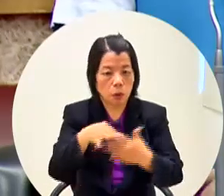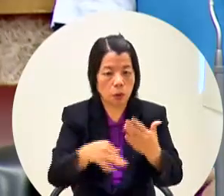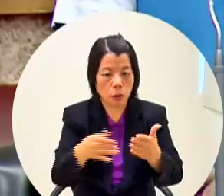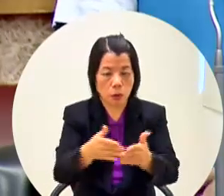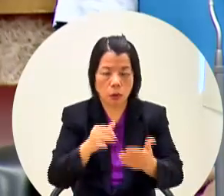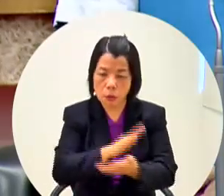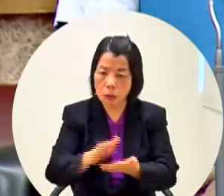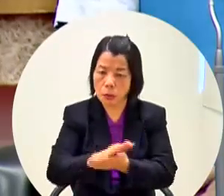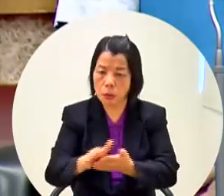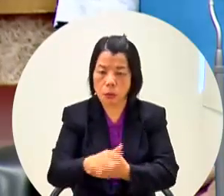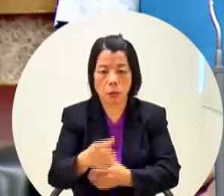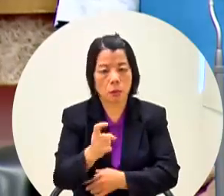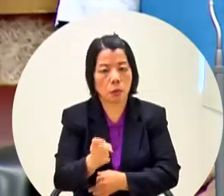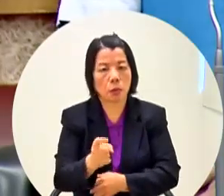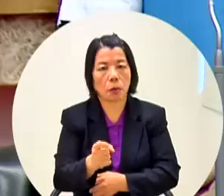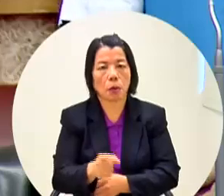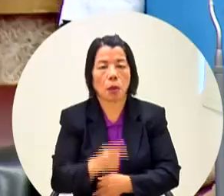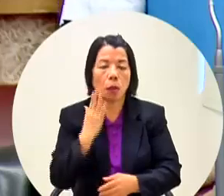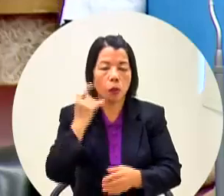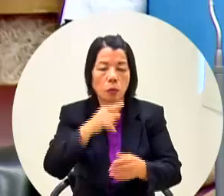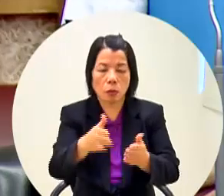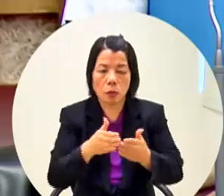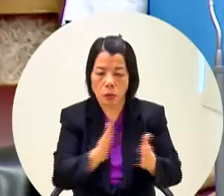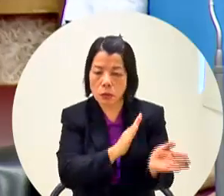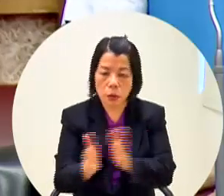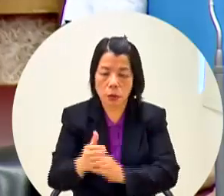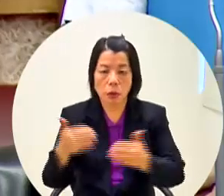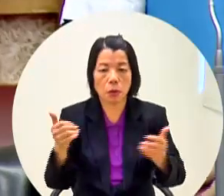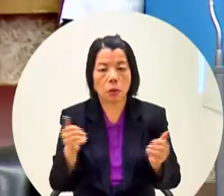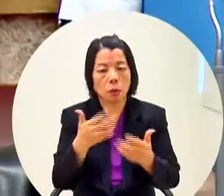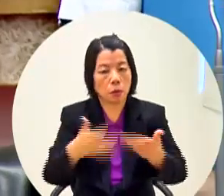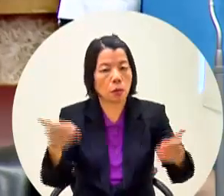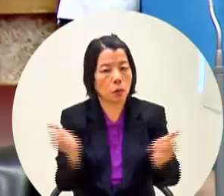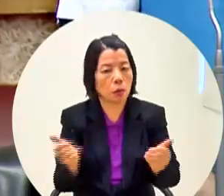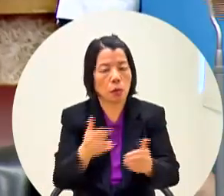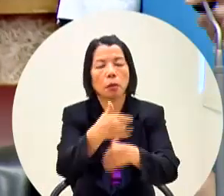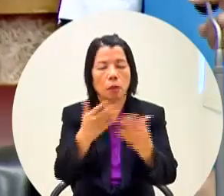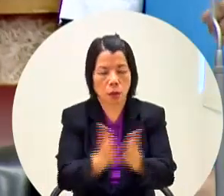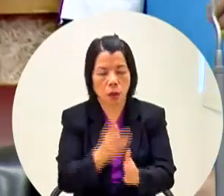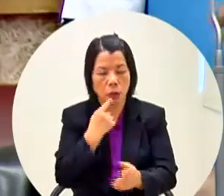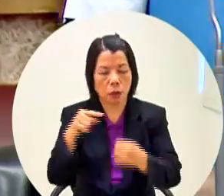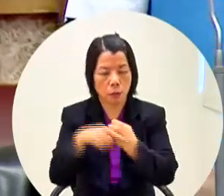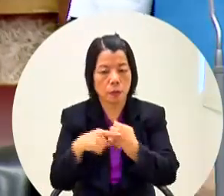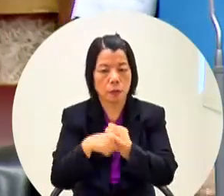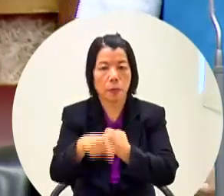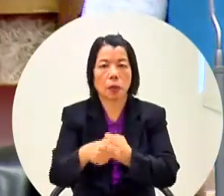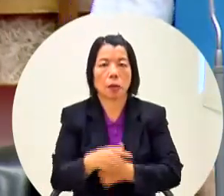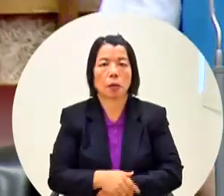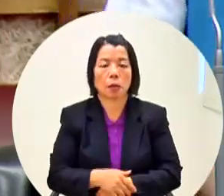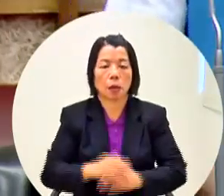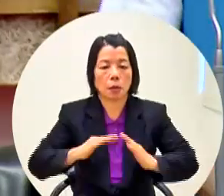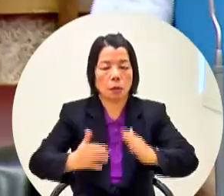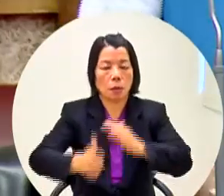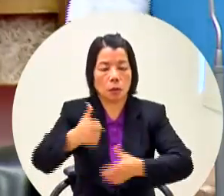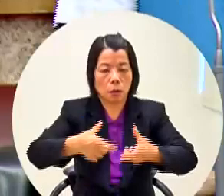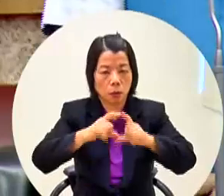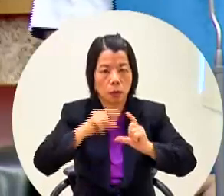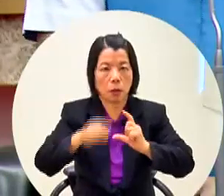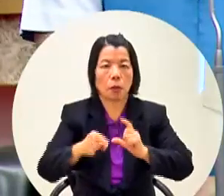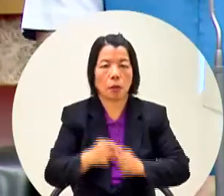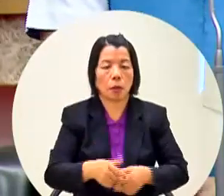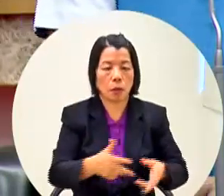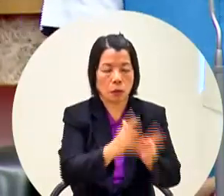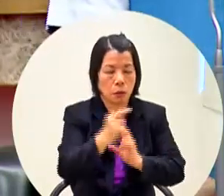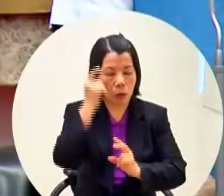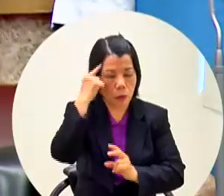有的问题，但是如果一个政策可以解决很多问题，我们就尽量采用这个政策。请市长可不可以答复，跟在桥头跟所谓地方货币